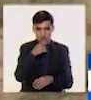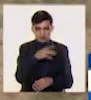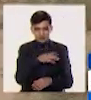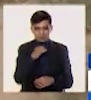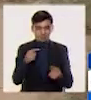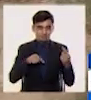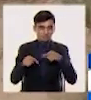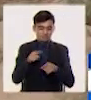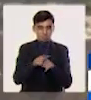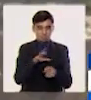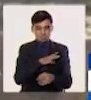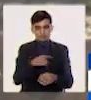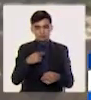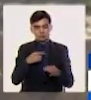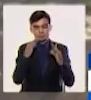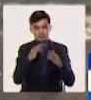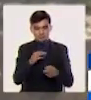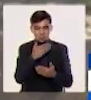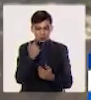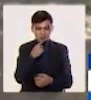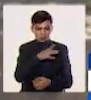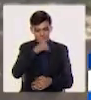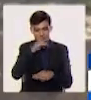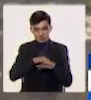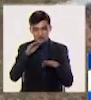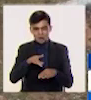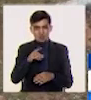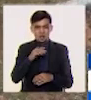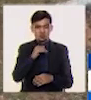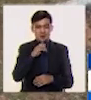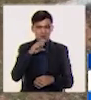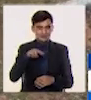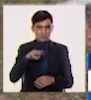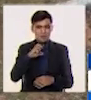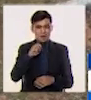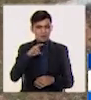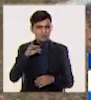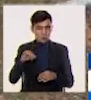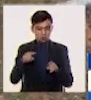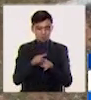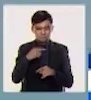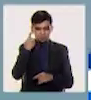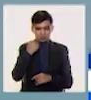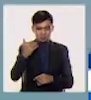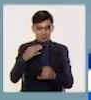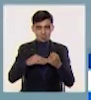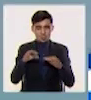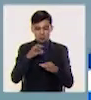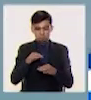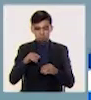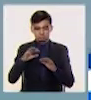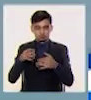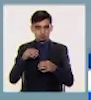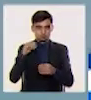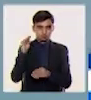жасыл аймаққа біз рұқсат бермедік деп айтқанын мойындады. Әкімдік жасыл белдеудегі жеке азаматтардың жерінен сол кезде хабардар болған көрінеді.